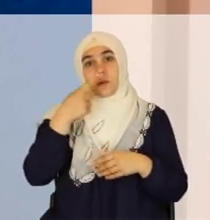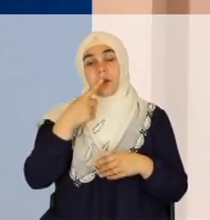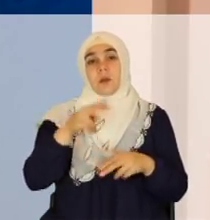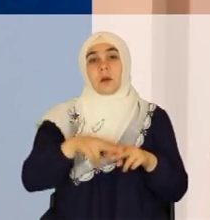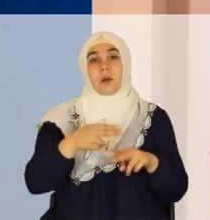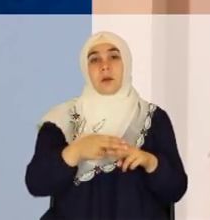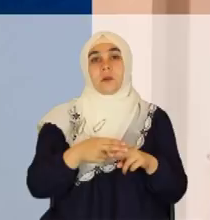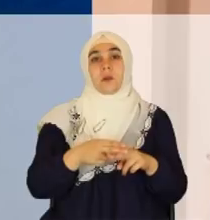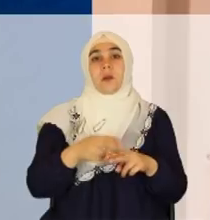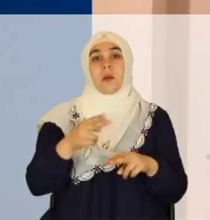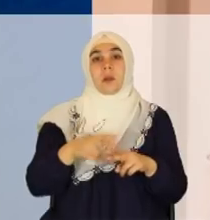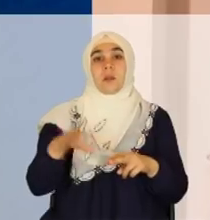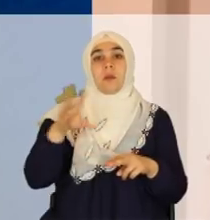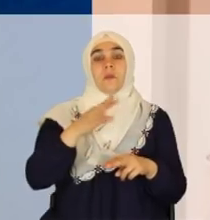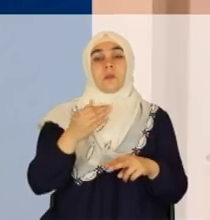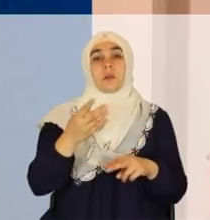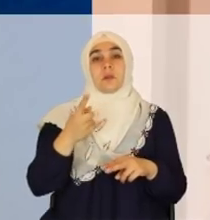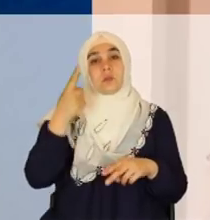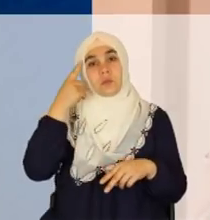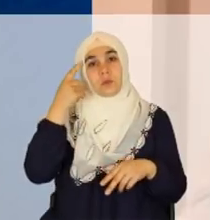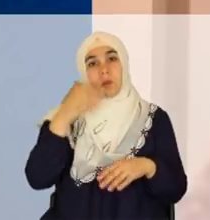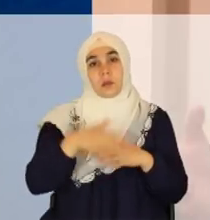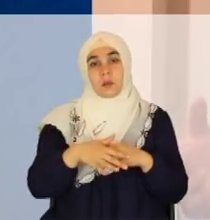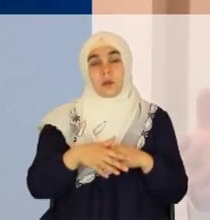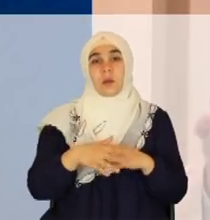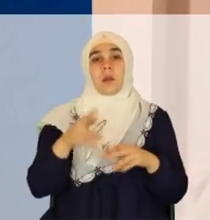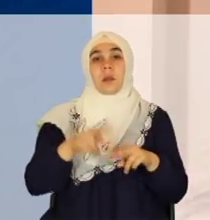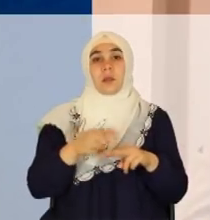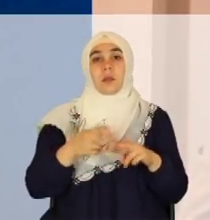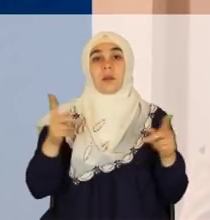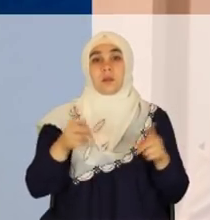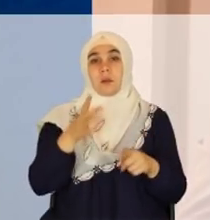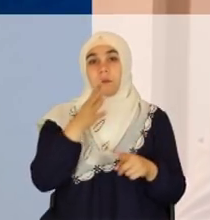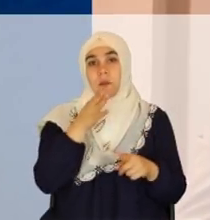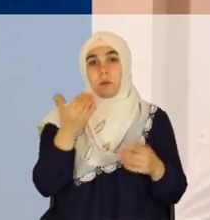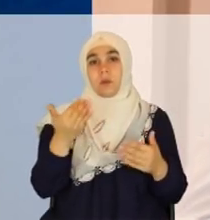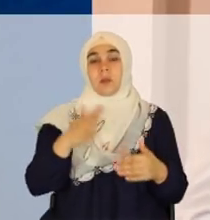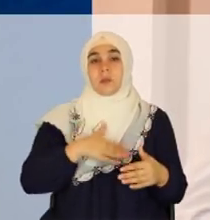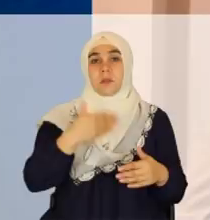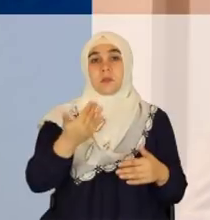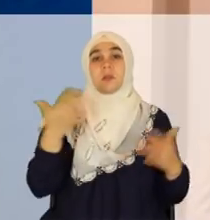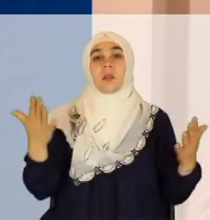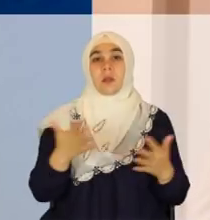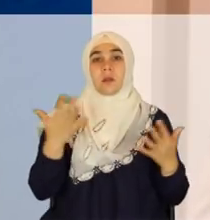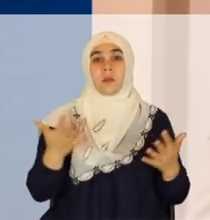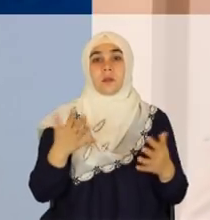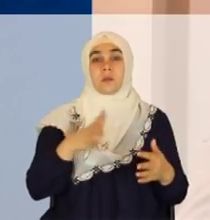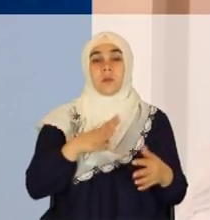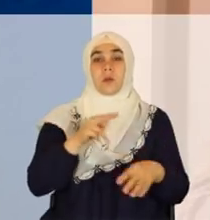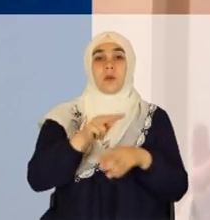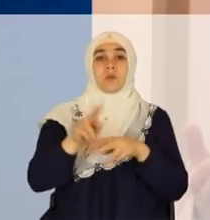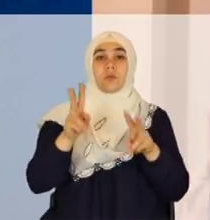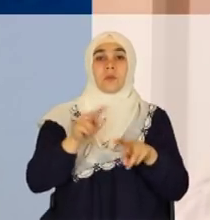gaplari buni juda muxtasar tarzda bugungi qisqa vaqtimizda sizlarga yengillashtirilgan holda